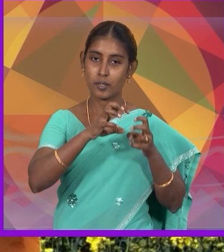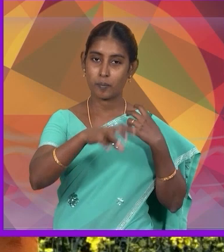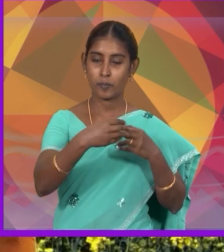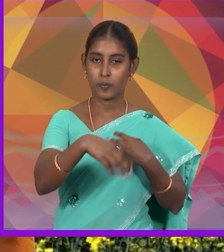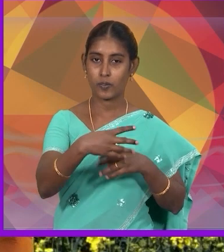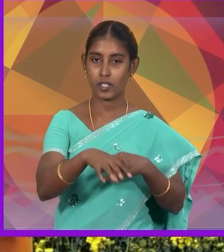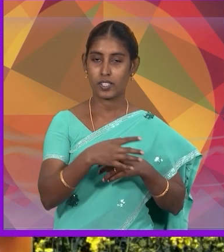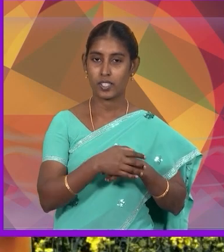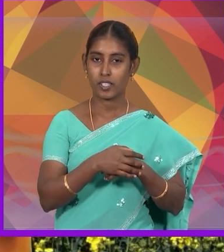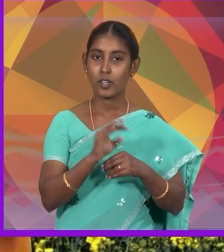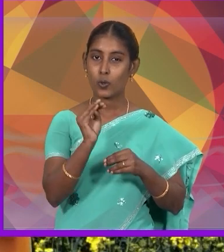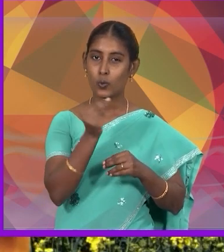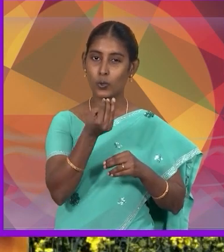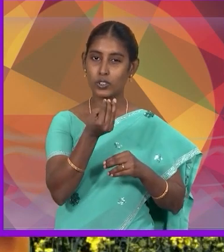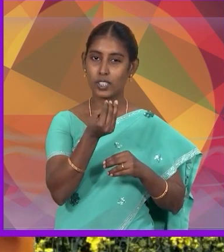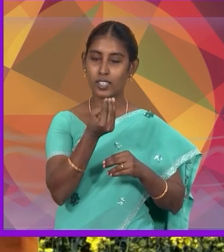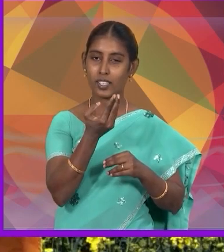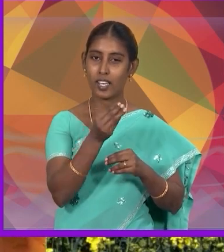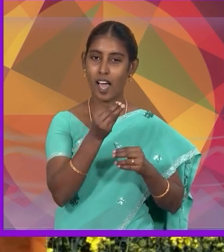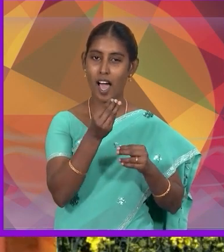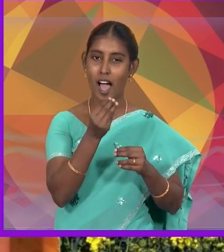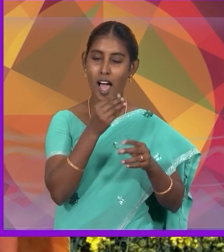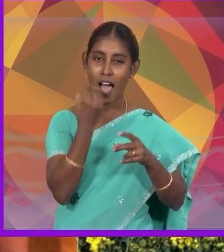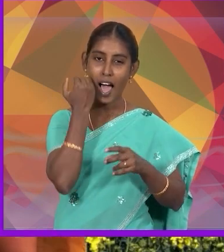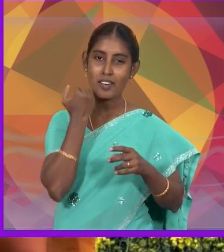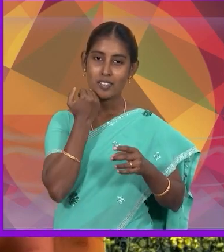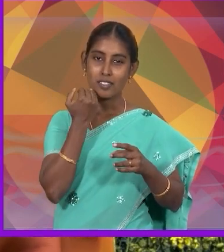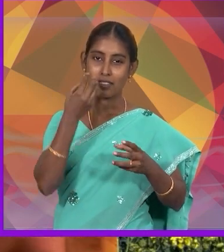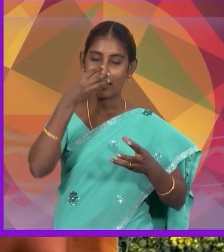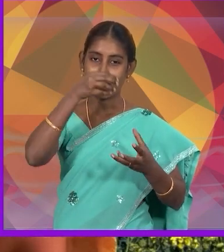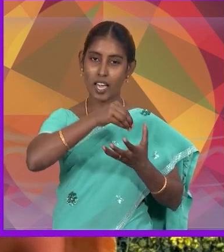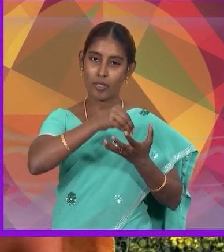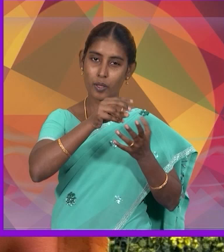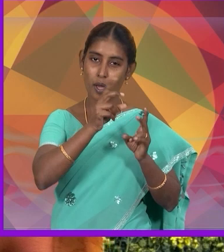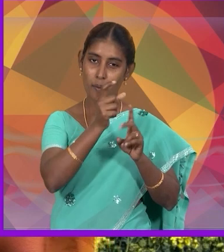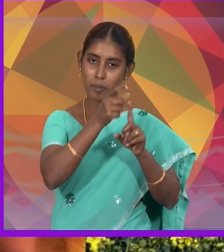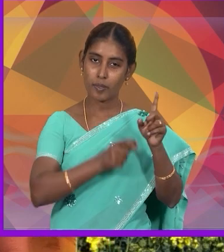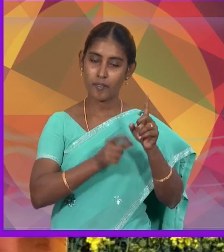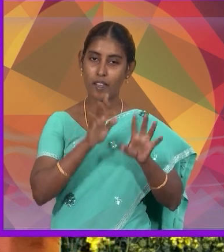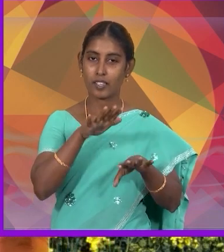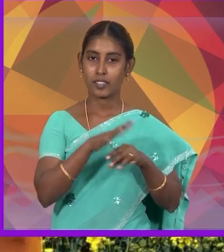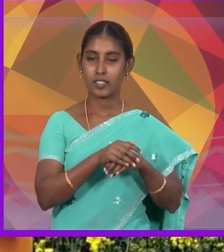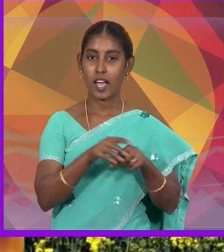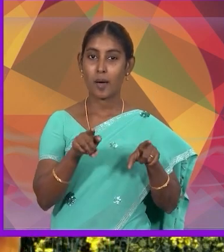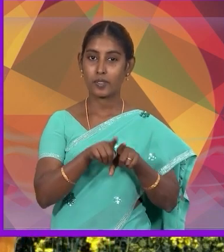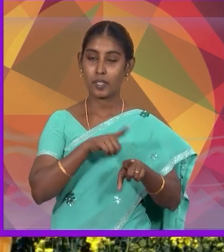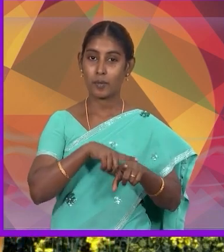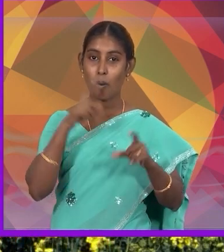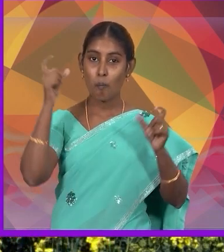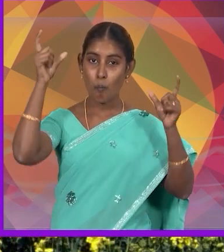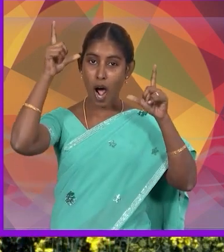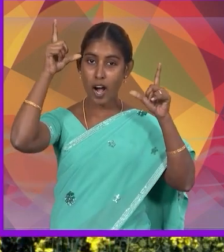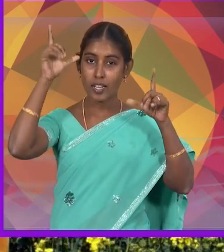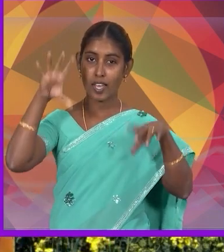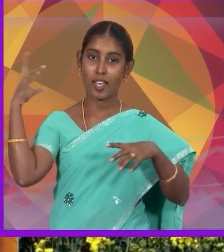கதிரிலேயே இருக்குங்க. அதை என்ன பண்ணுவாங்க, போரடித்தல்னு சொல்றது. அந்த கிழக்கத்தி மாடெல்லாம் கீழே பார்த்து மிதிக்குதியா,